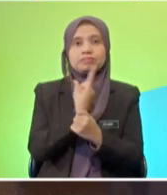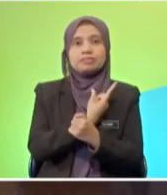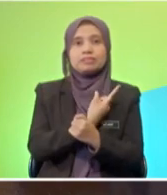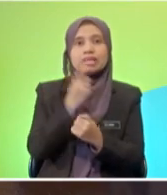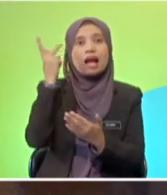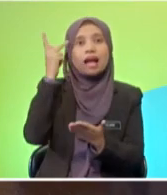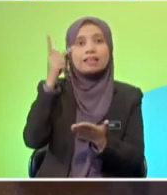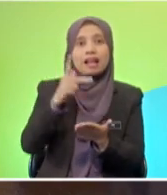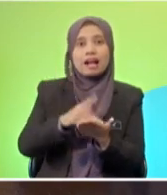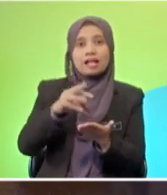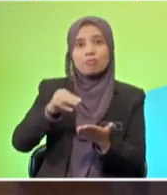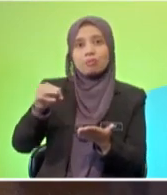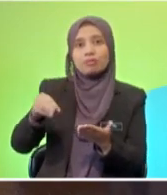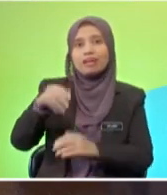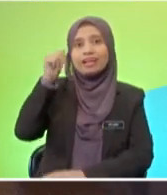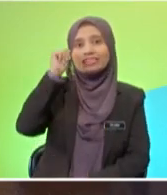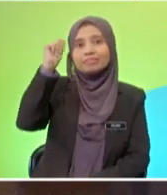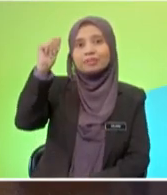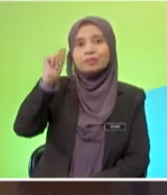assalamualaikum semua